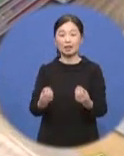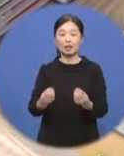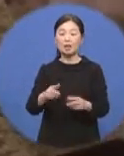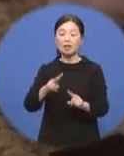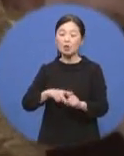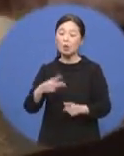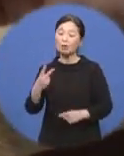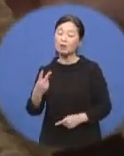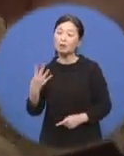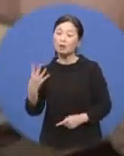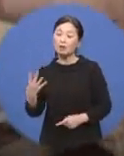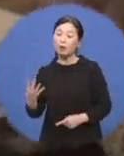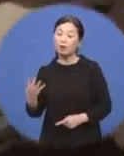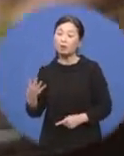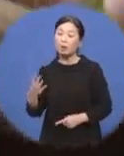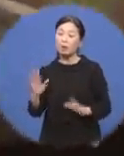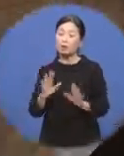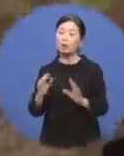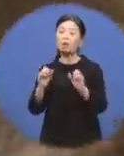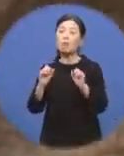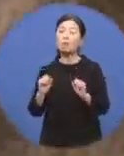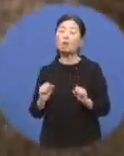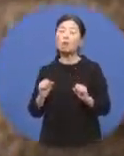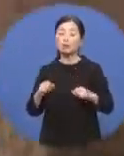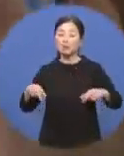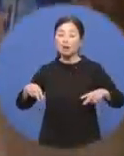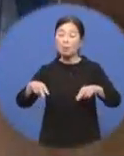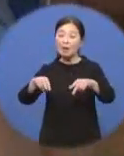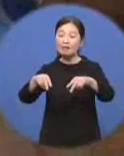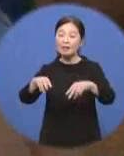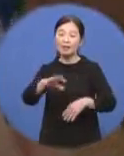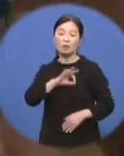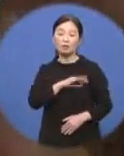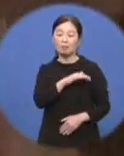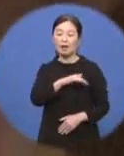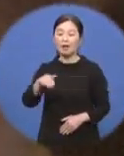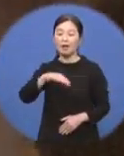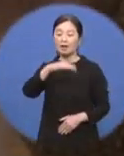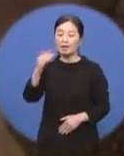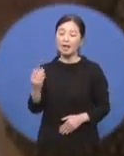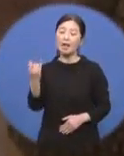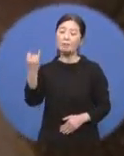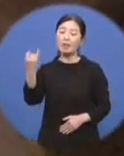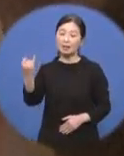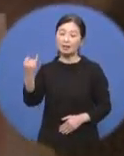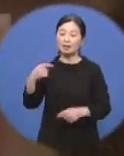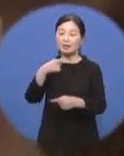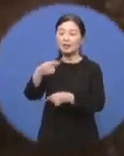書ボランティアの一人、平山さんにお話を伺いました。